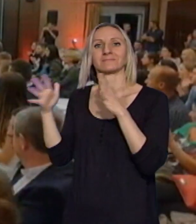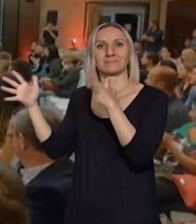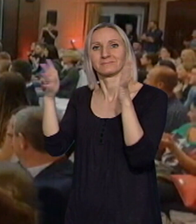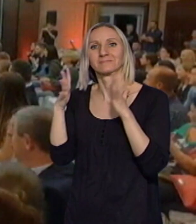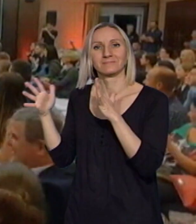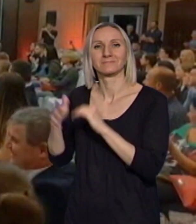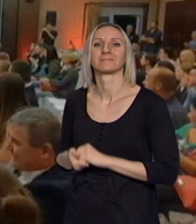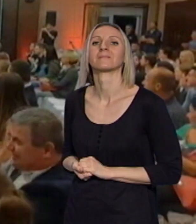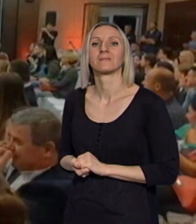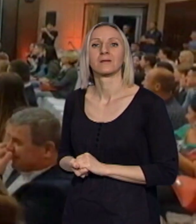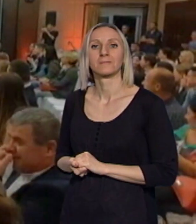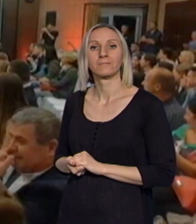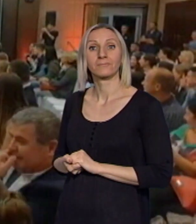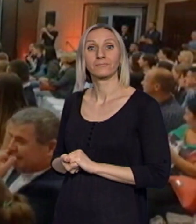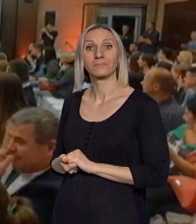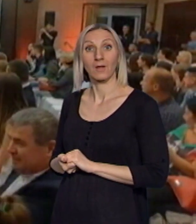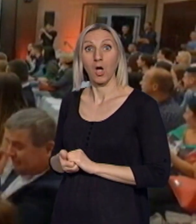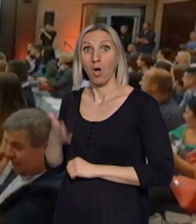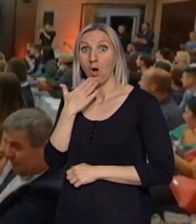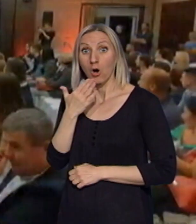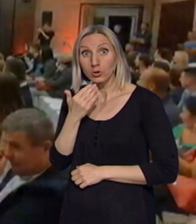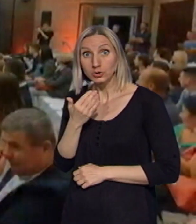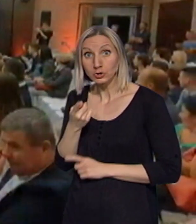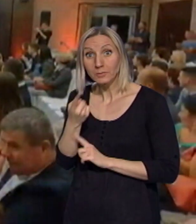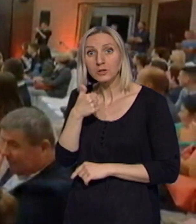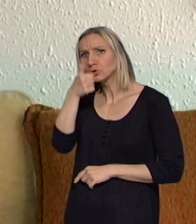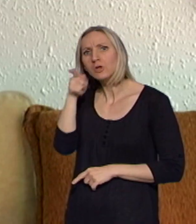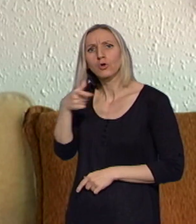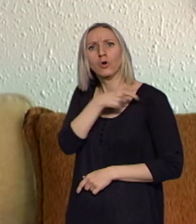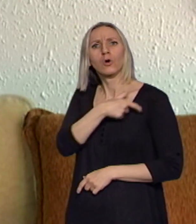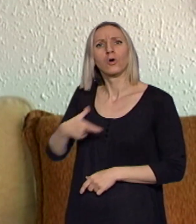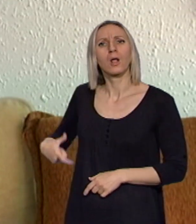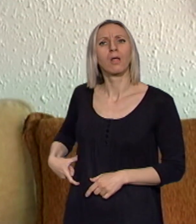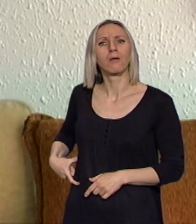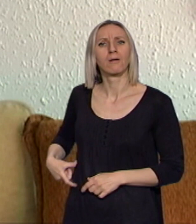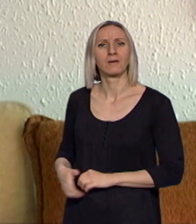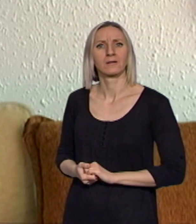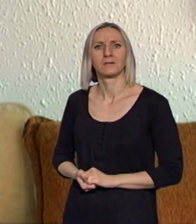Hoćeš da nam kažeš šta je ovo što nosiš? To sam